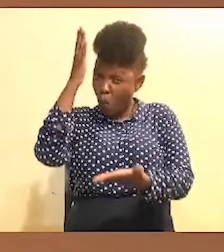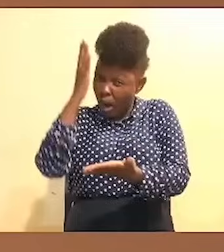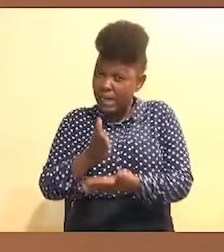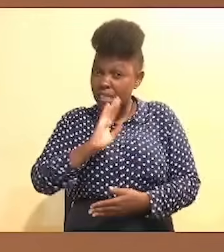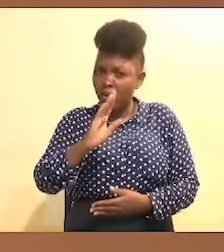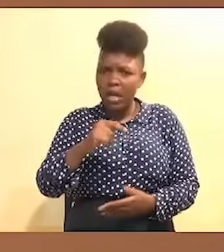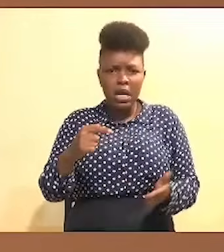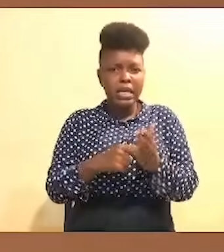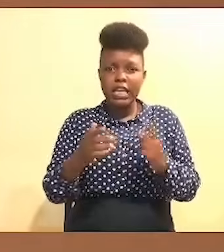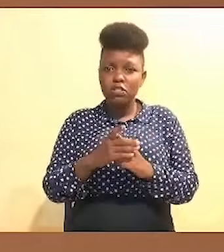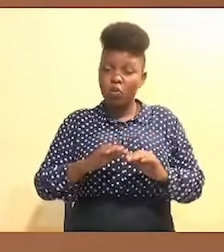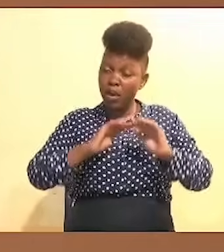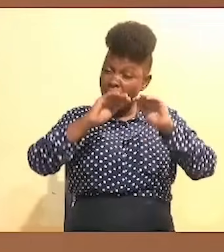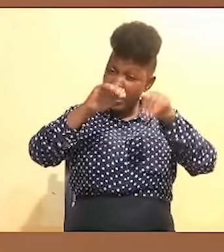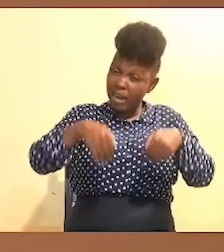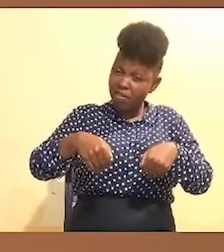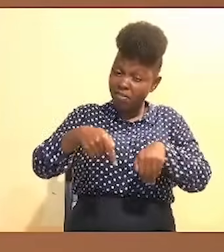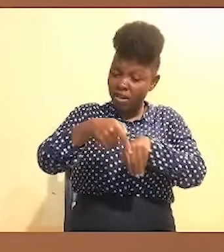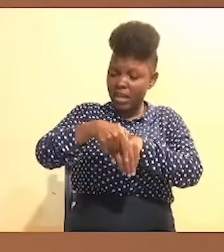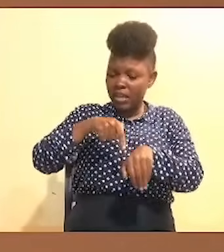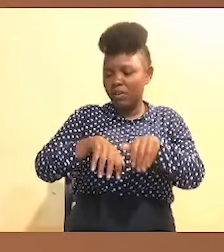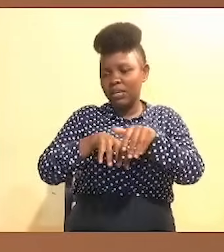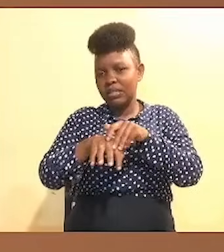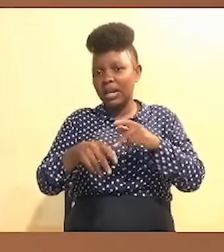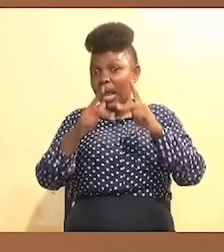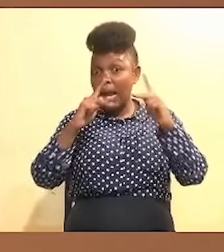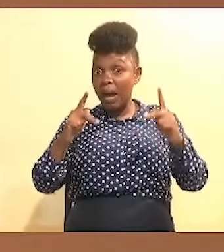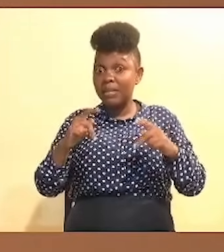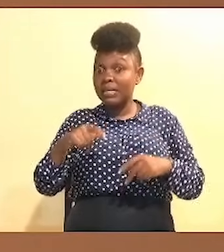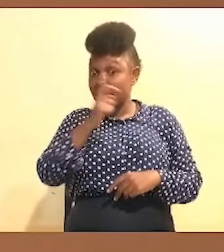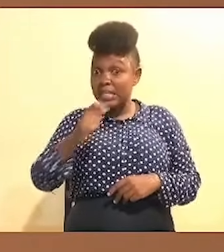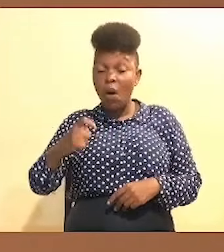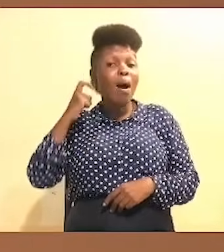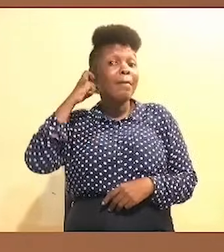au sendo kama zile za Mang'ati na Masai.